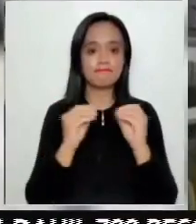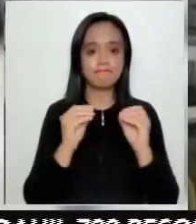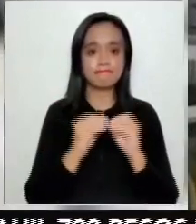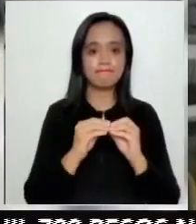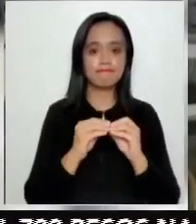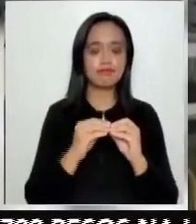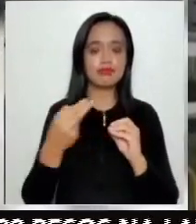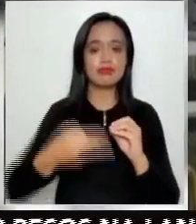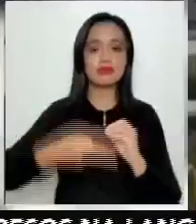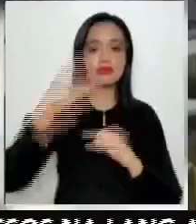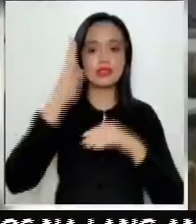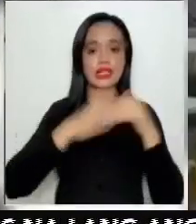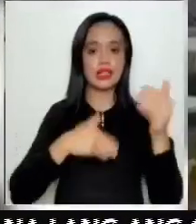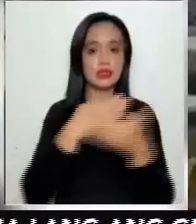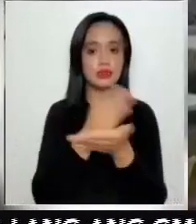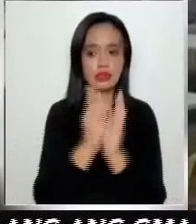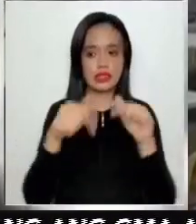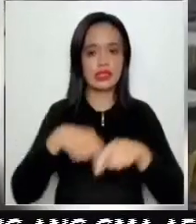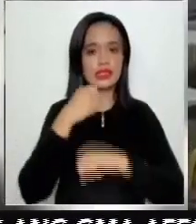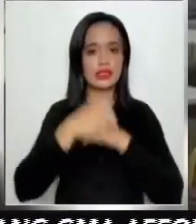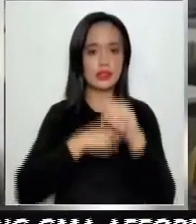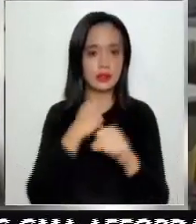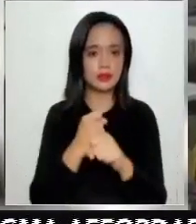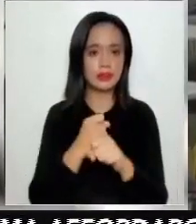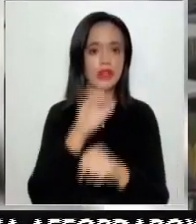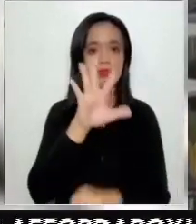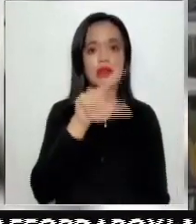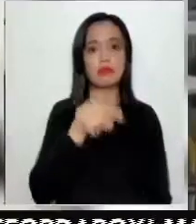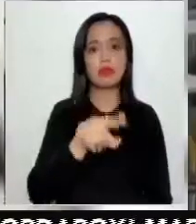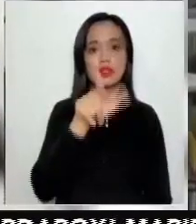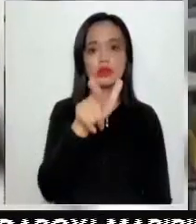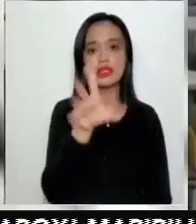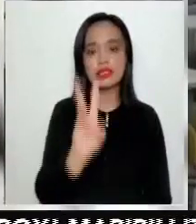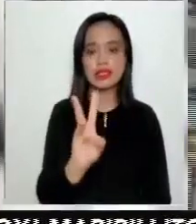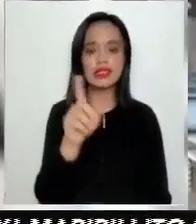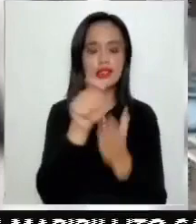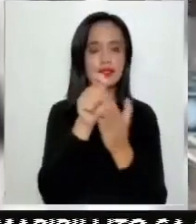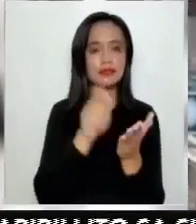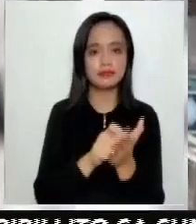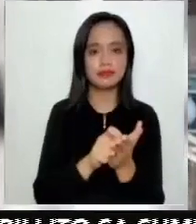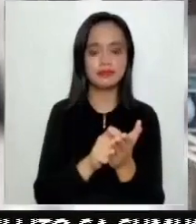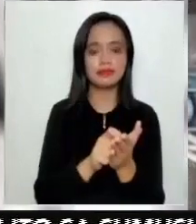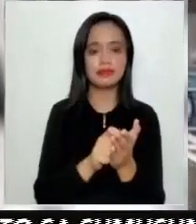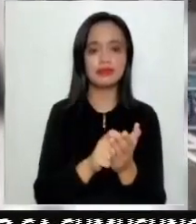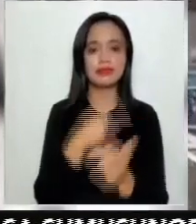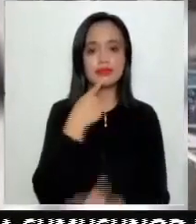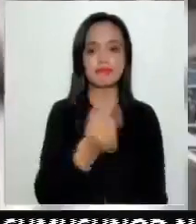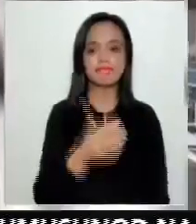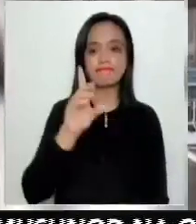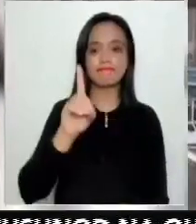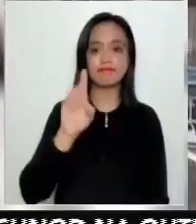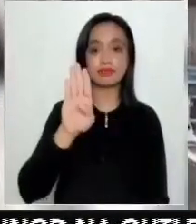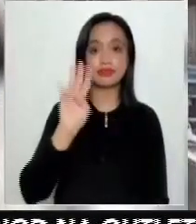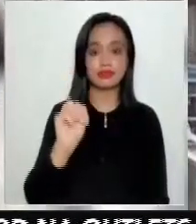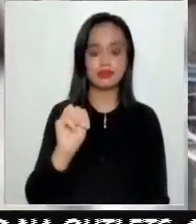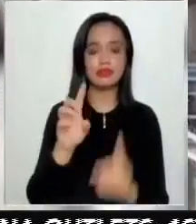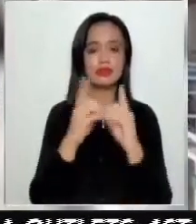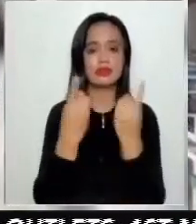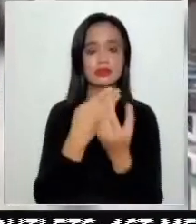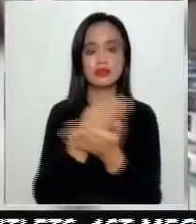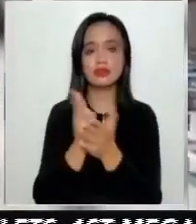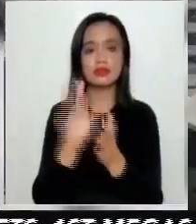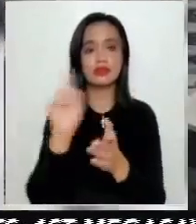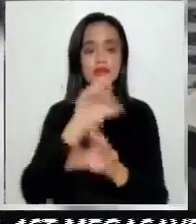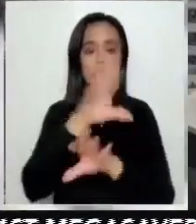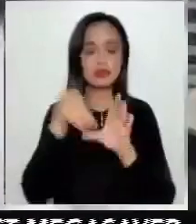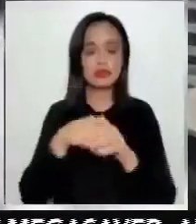kumpara sa pondo ngayong taon na 5.26 trillion peso. Sabi ng DBM, kasama sa prioridad ng